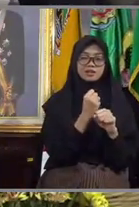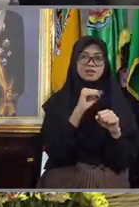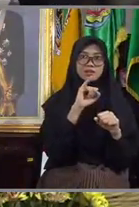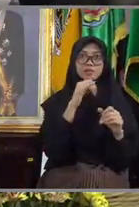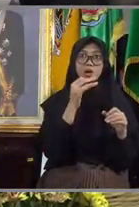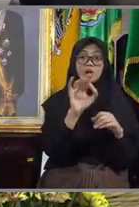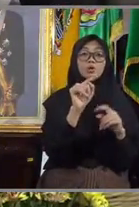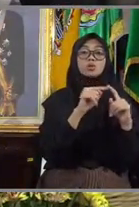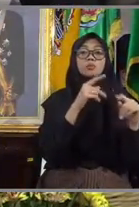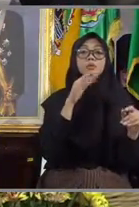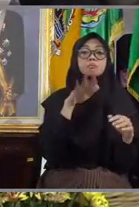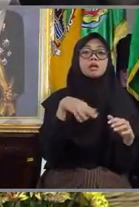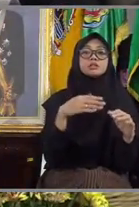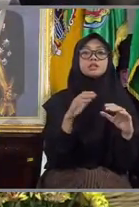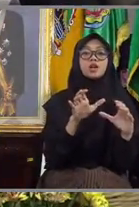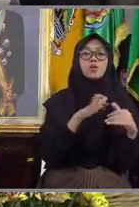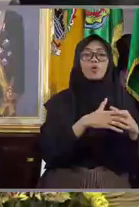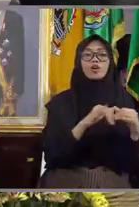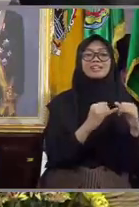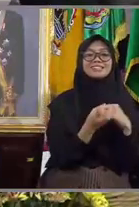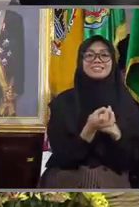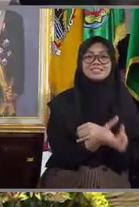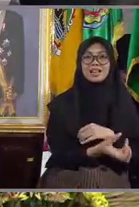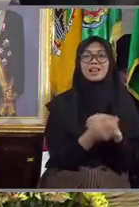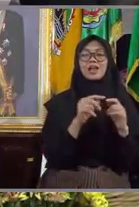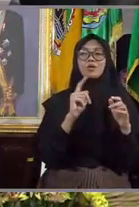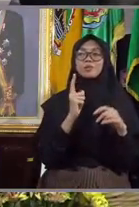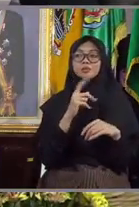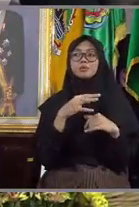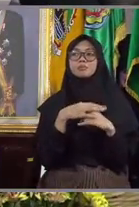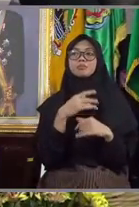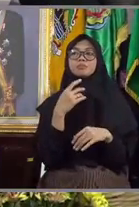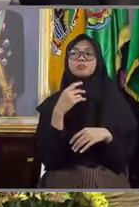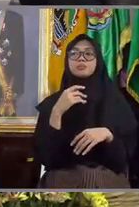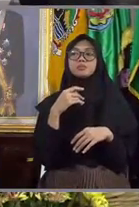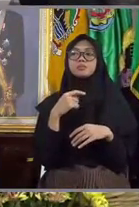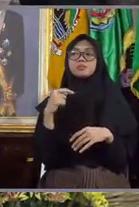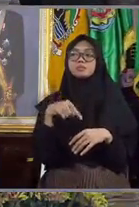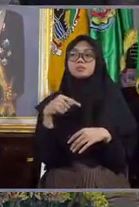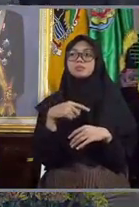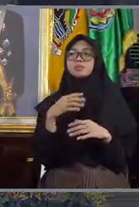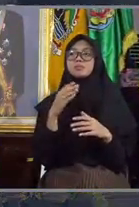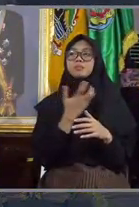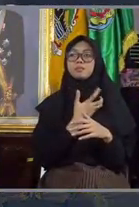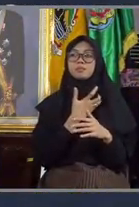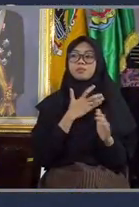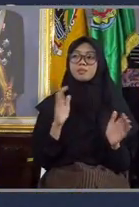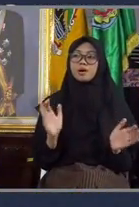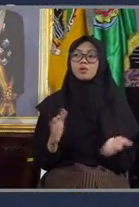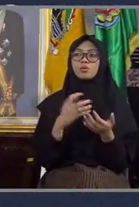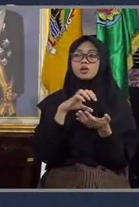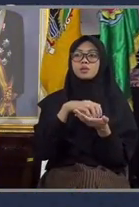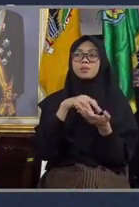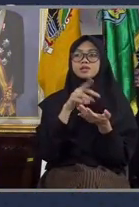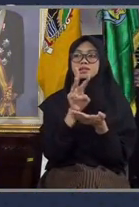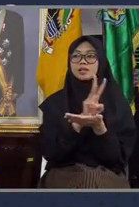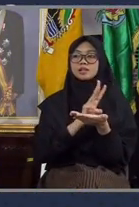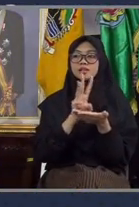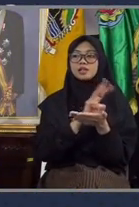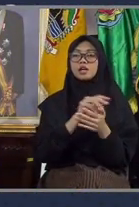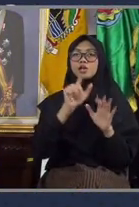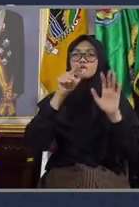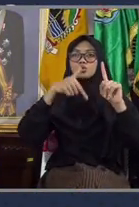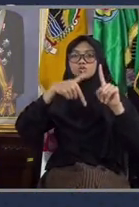sebuah usulan, masukkan saja, Bu. Sehingga lebih konkret. Pak, kami sedang membangun di Salatiga 17